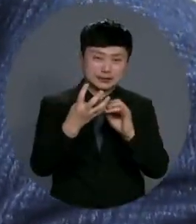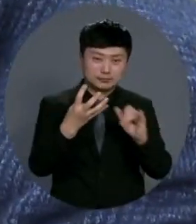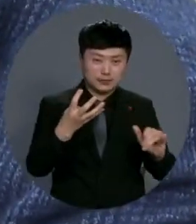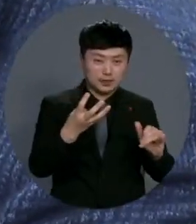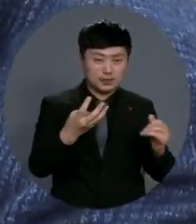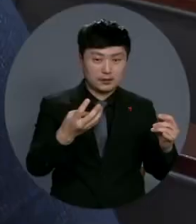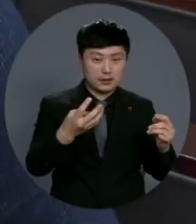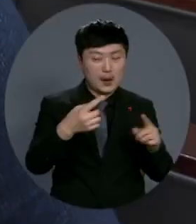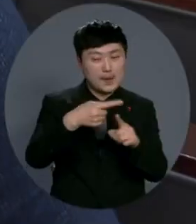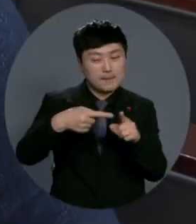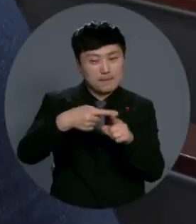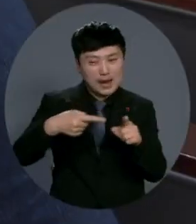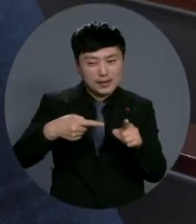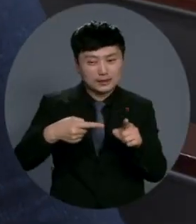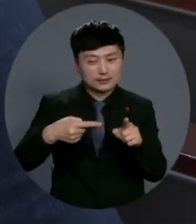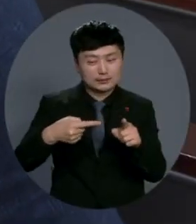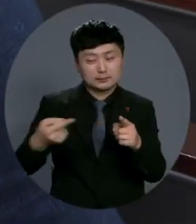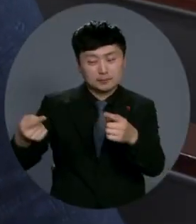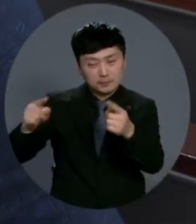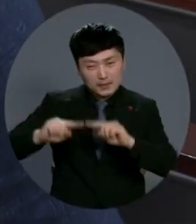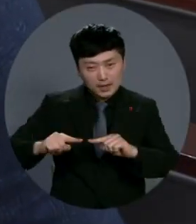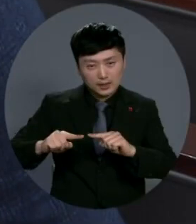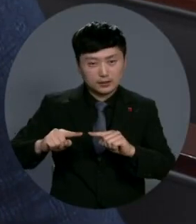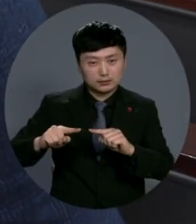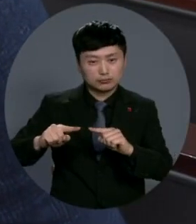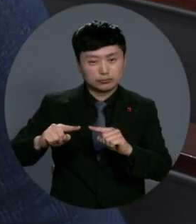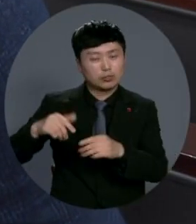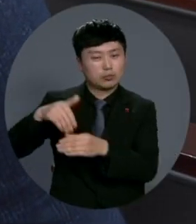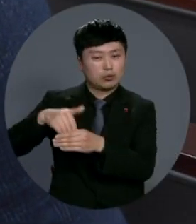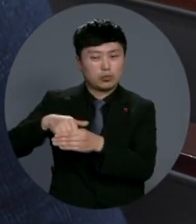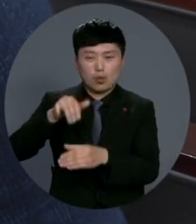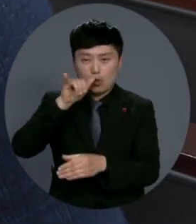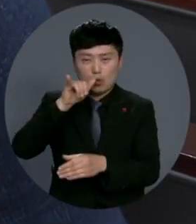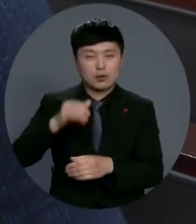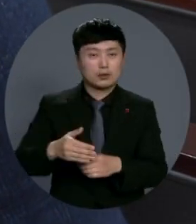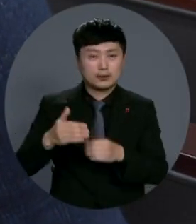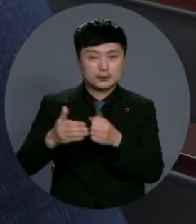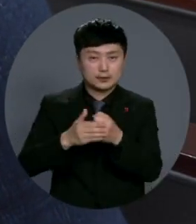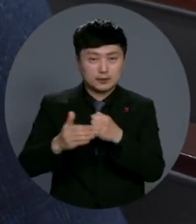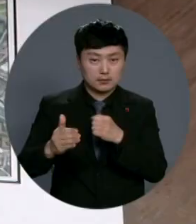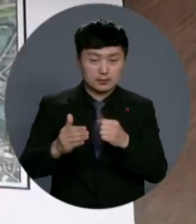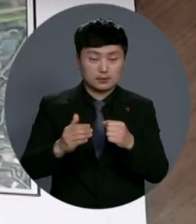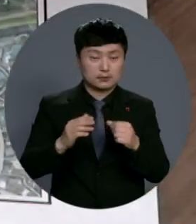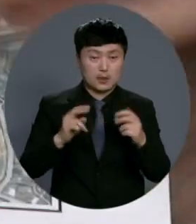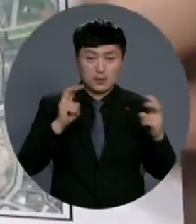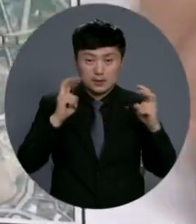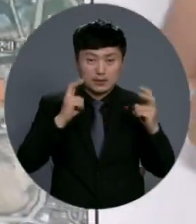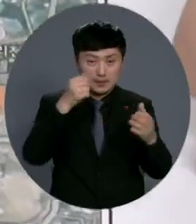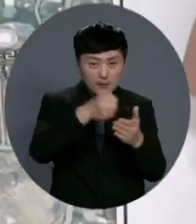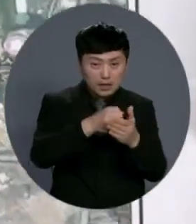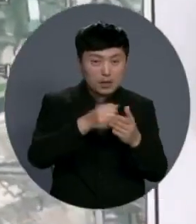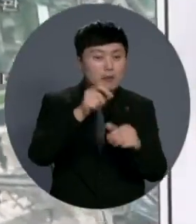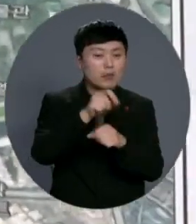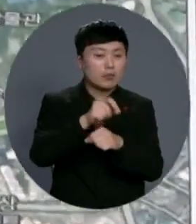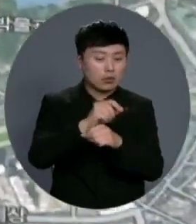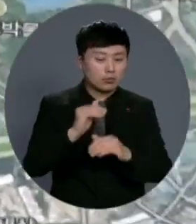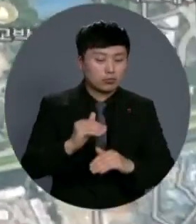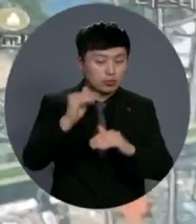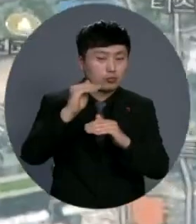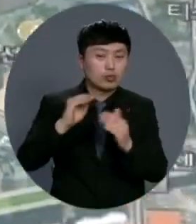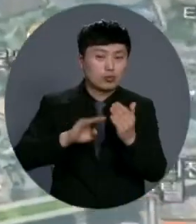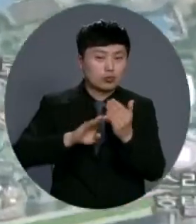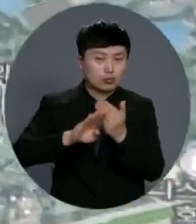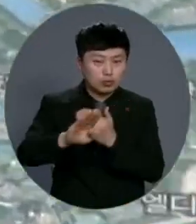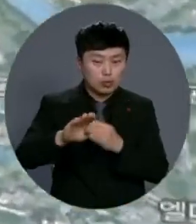참석하고 참석자의 과반이 찬성해야 합니다. 이대로 시공사가 확정되면 행정 절차를 마무리한 뒤